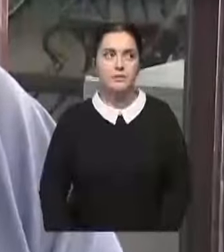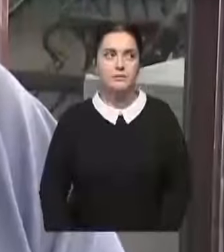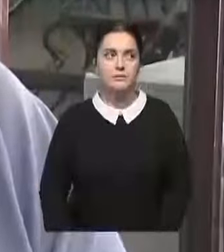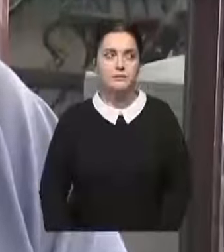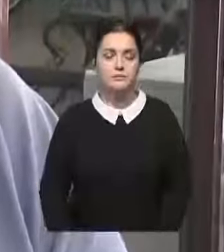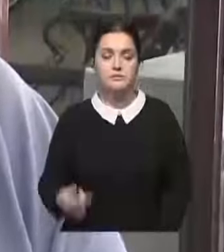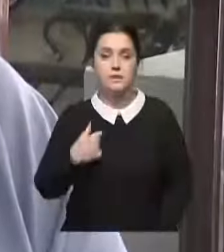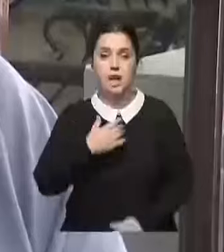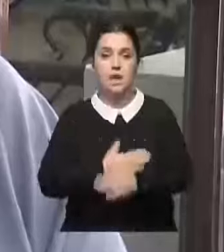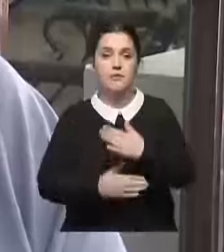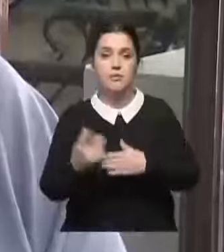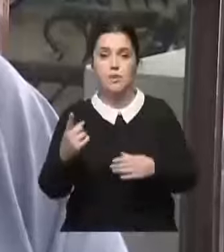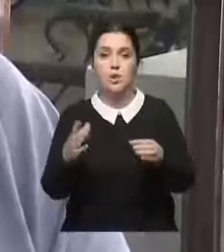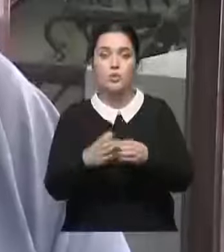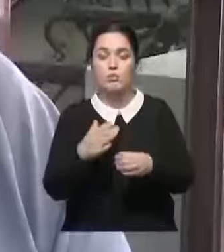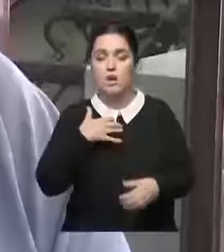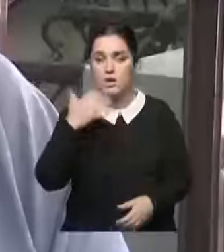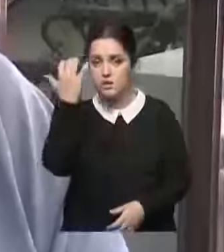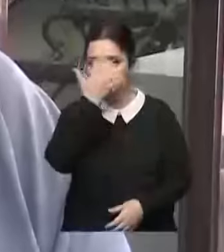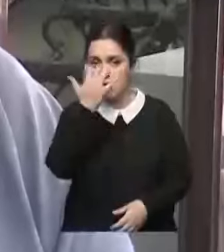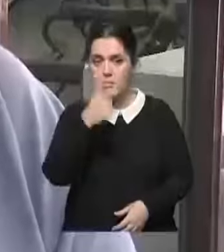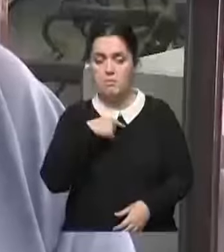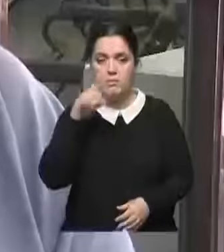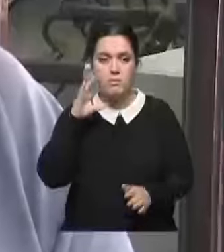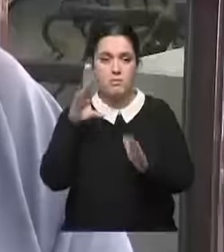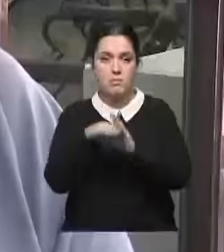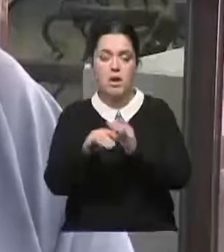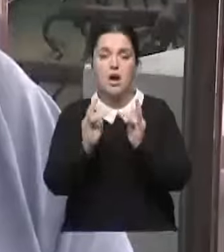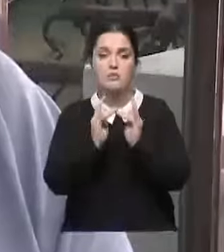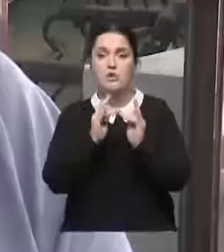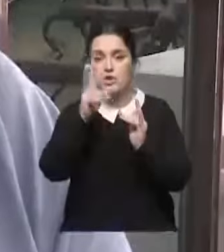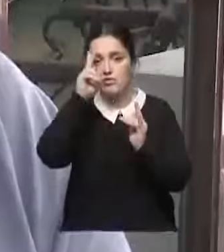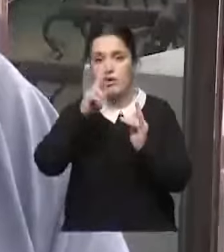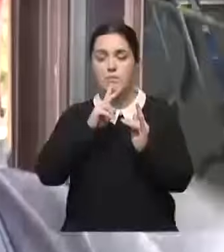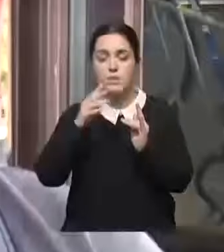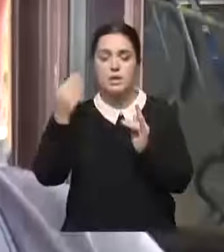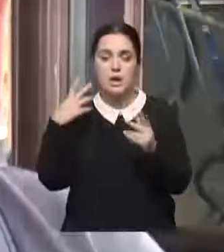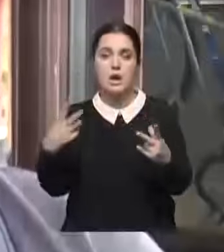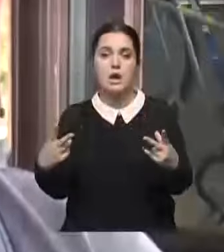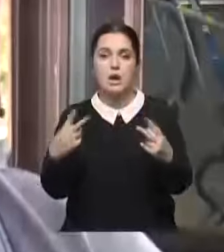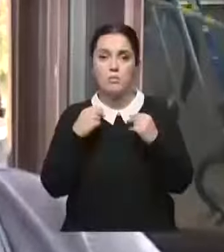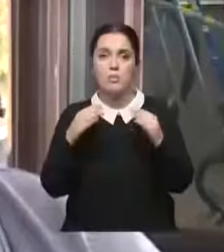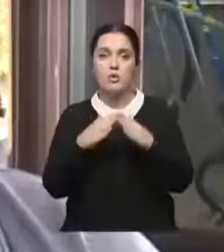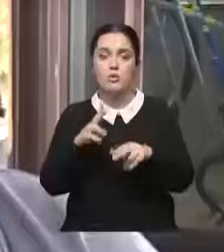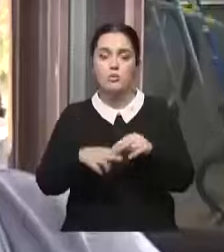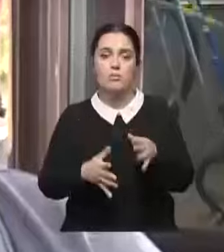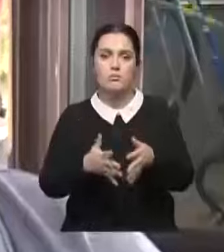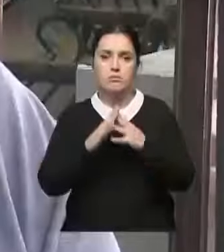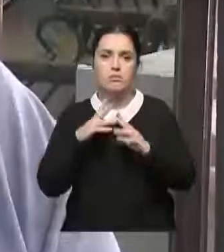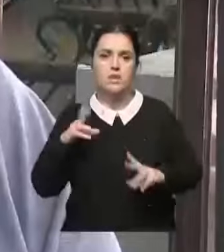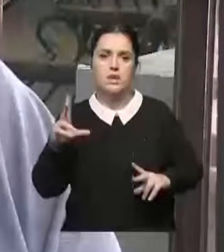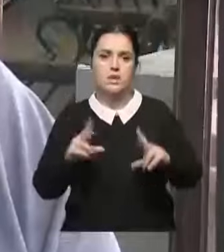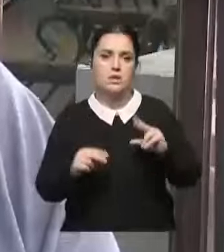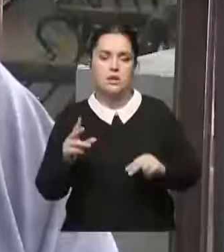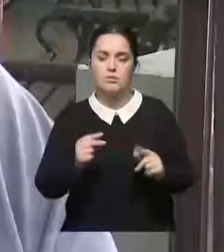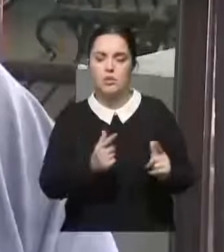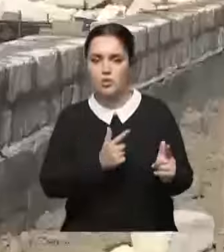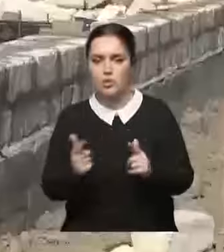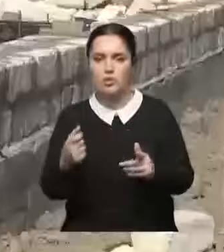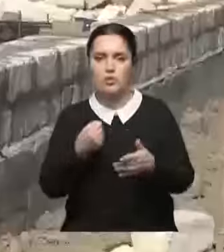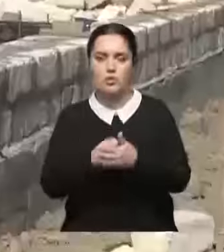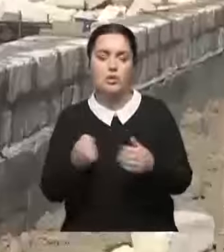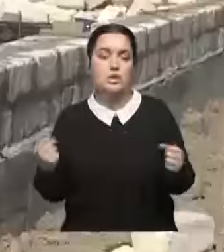Я инвалид первой группы по зрению. Нас здесь разместили в общежитии 2 месяца назад. Обещали построить дом. Надеемся, сдадут в срок до наступления